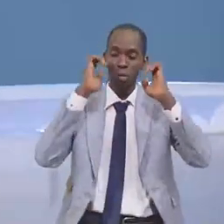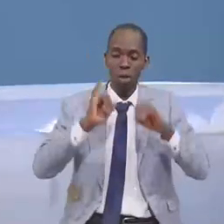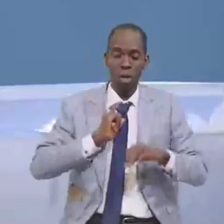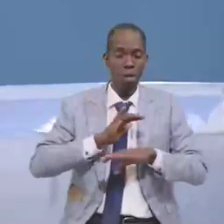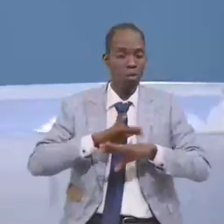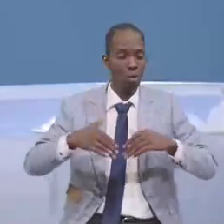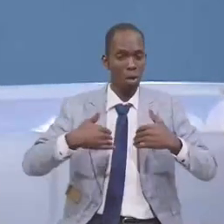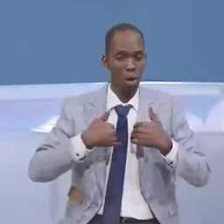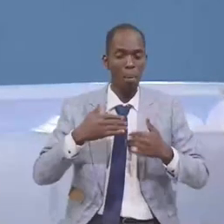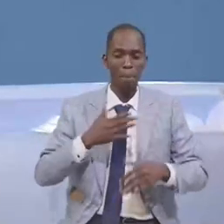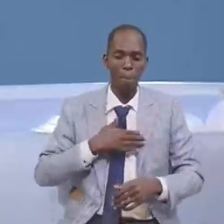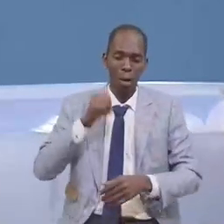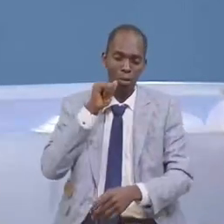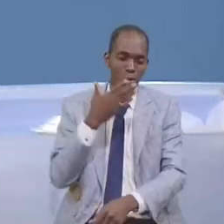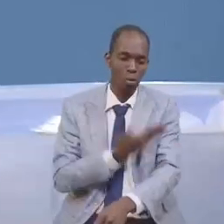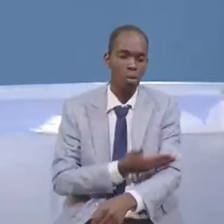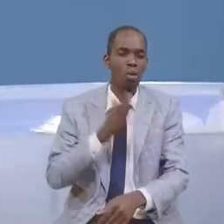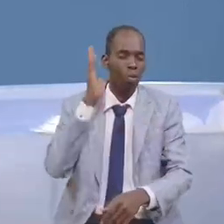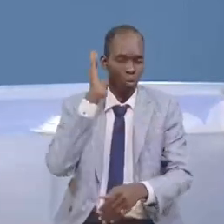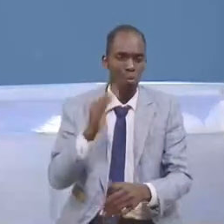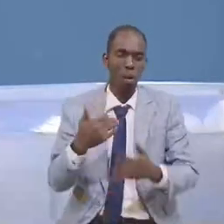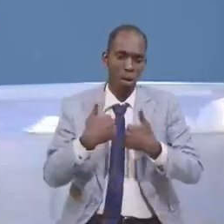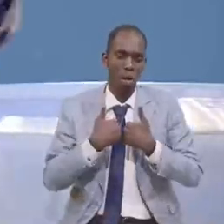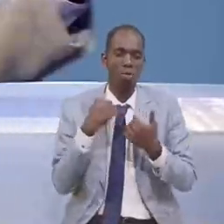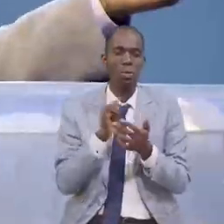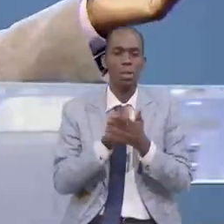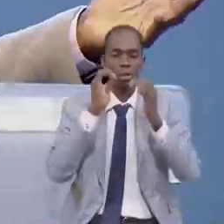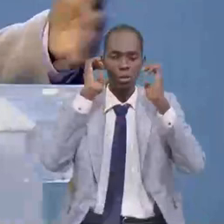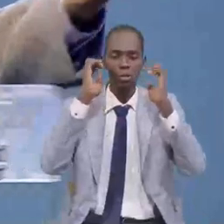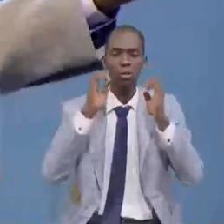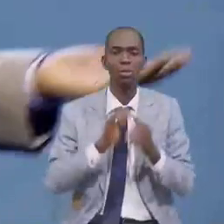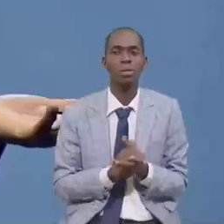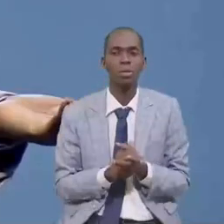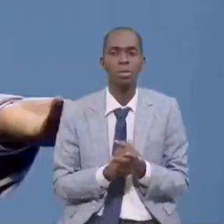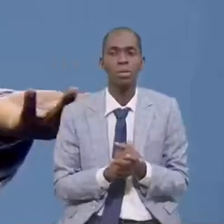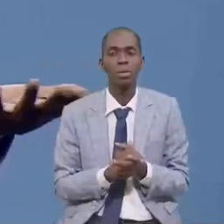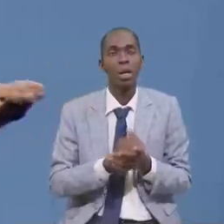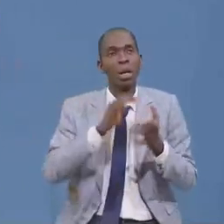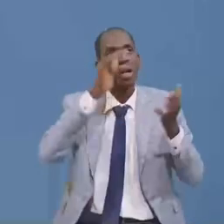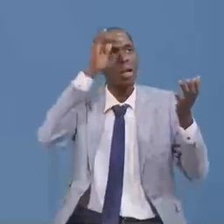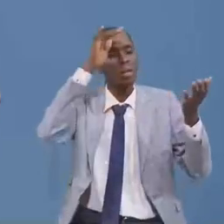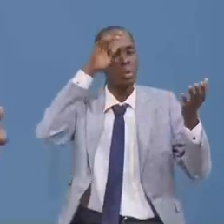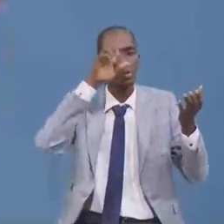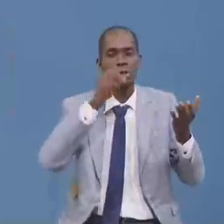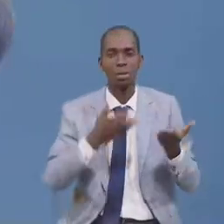Ah, les études que je n'ai pas pu faire, là, ma fille fera ça. Les attentes.